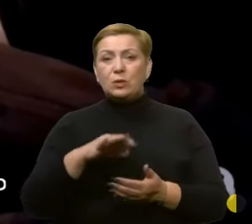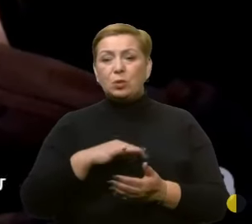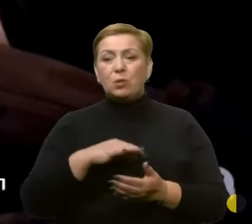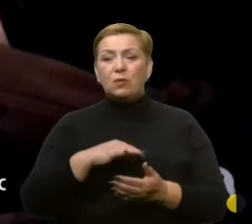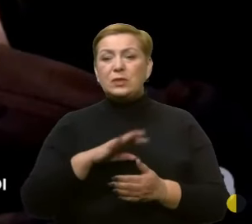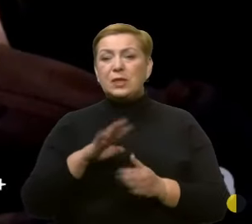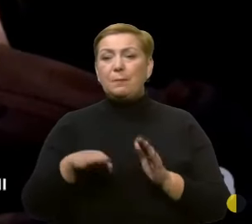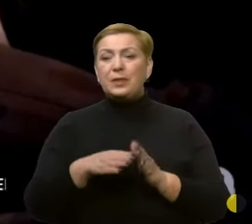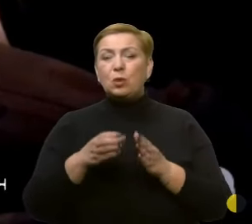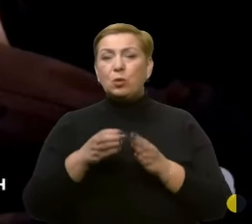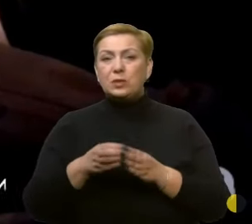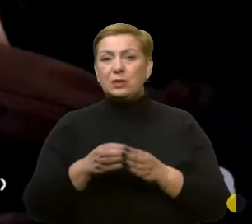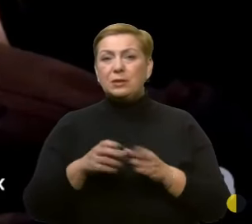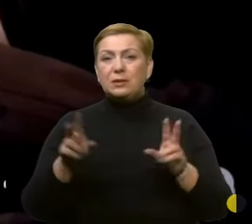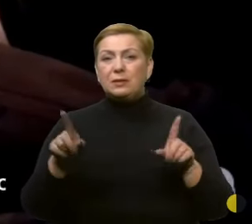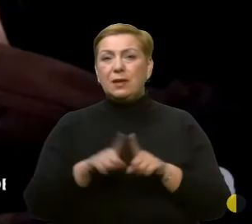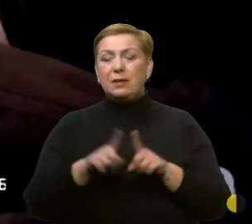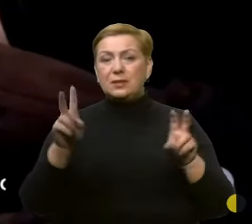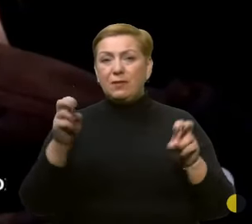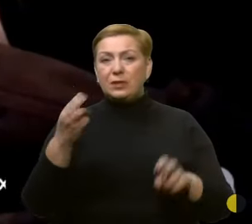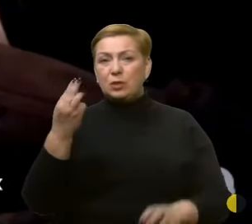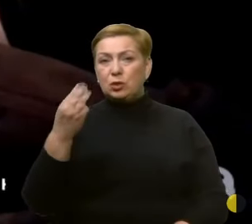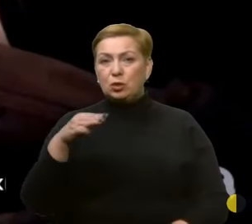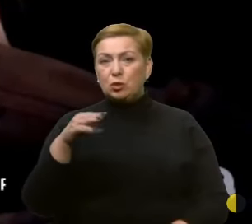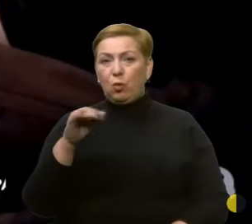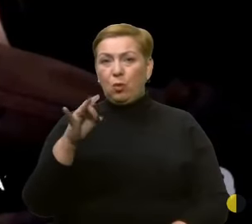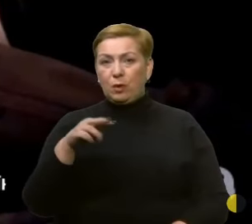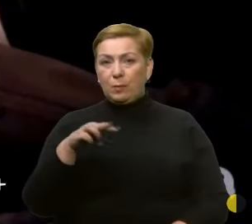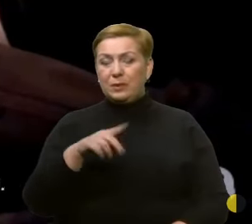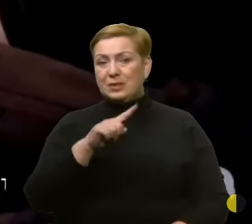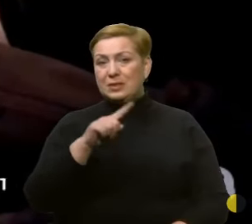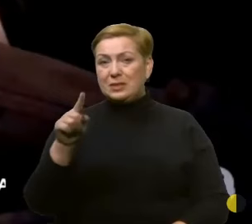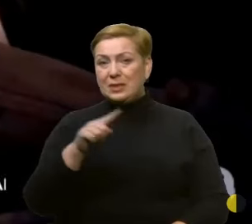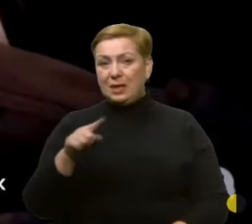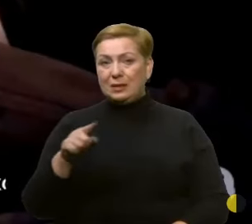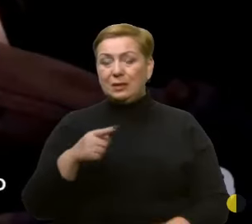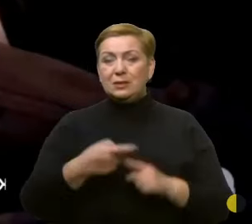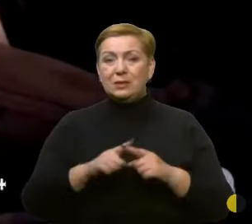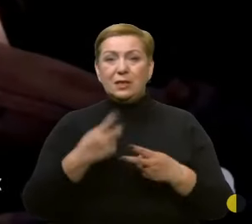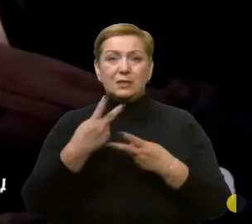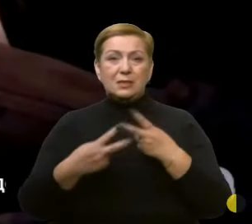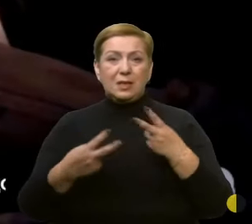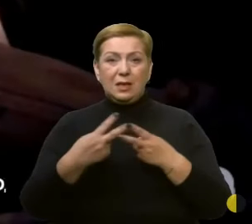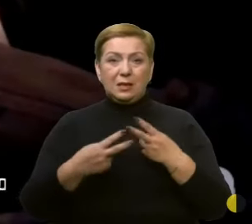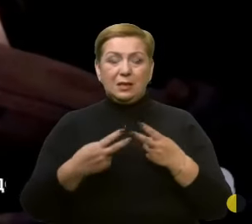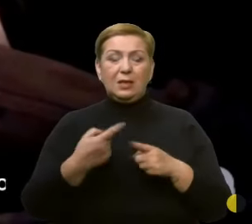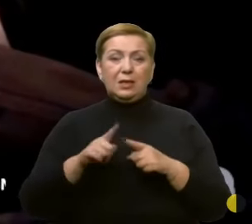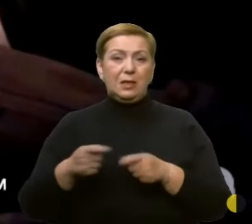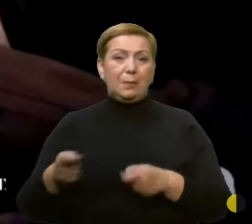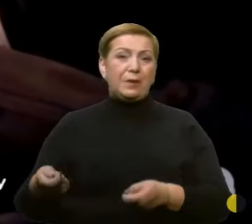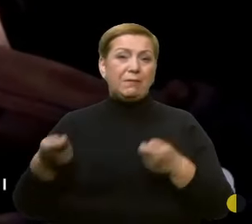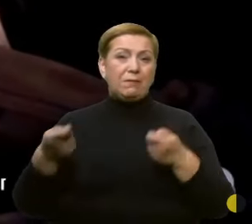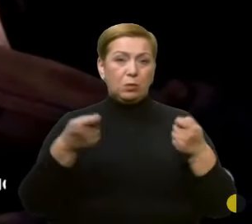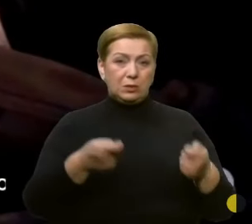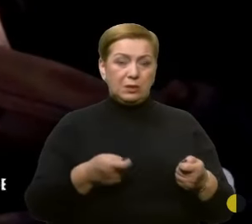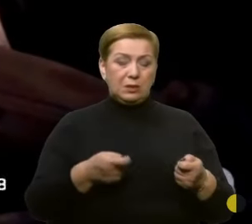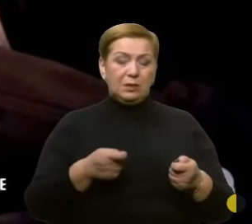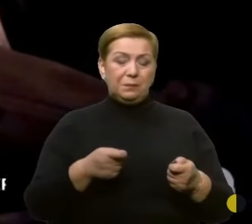звані «Шторм-Зет». Це підрозділи із зеків, яких привозили